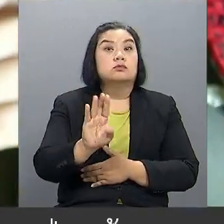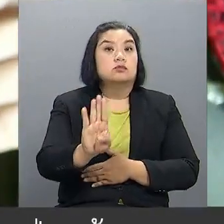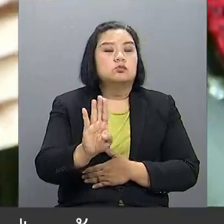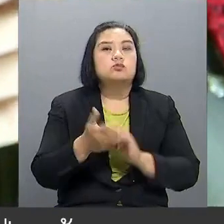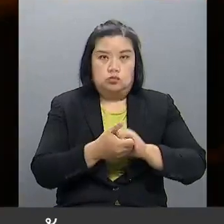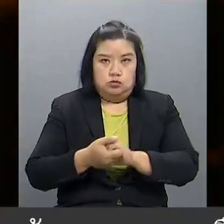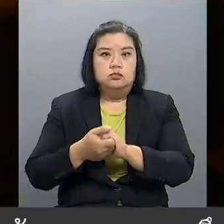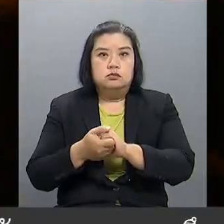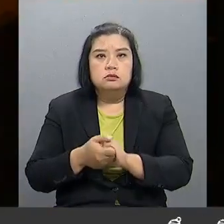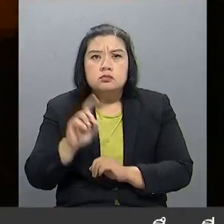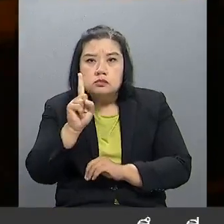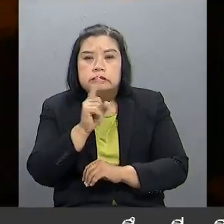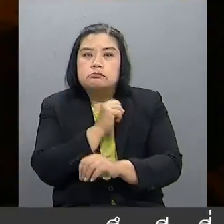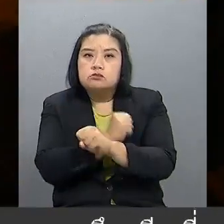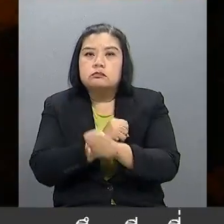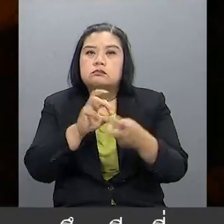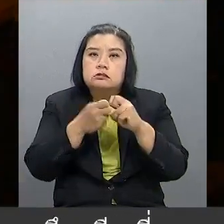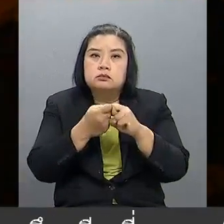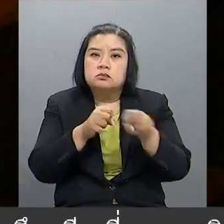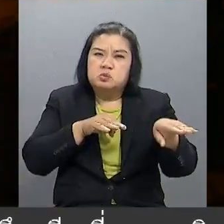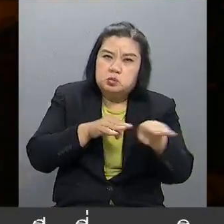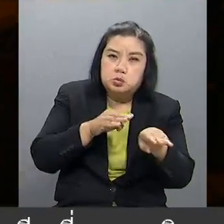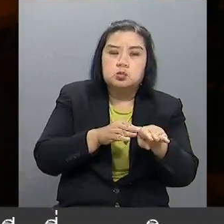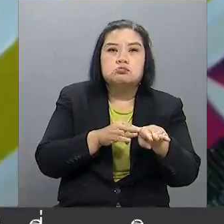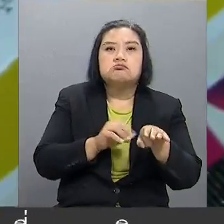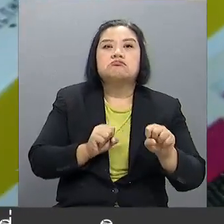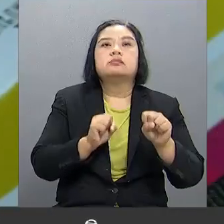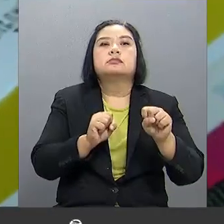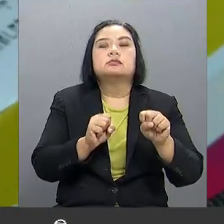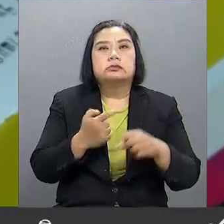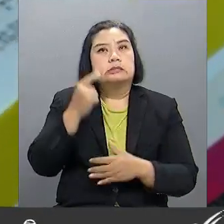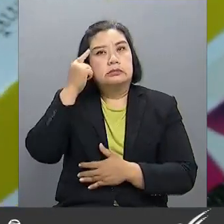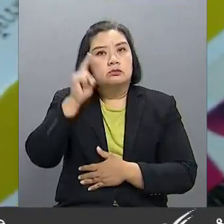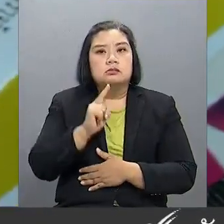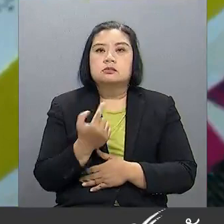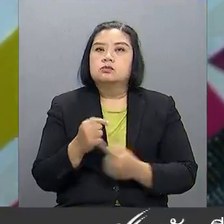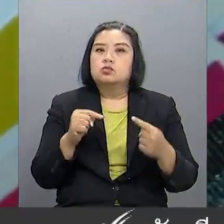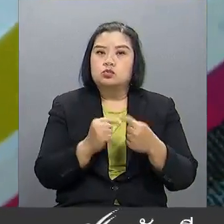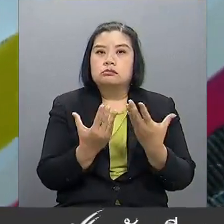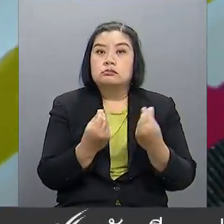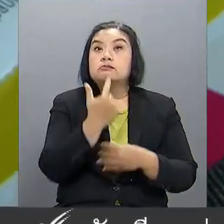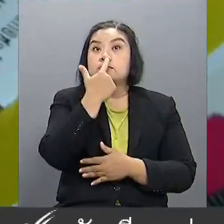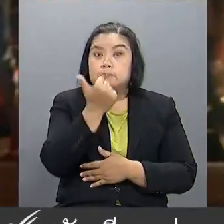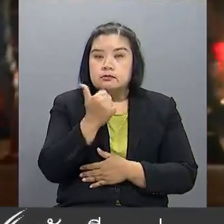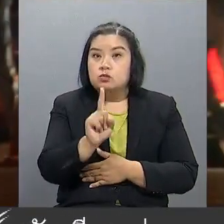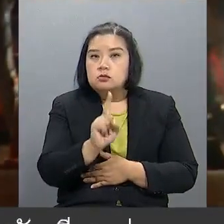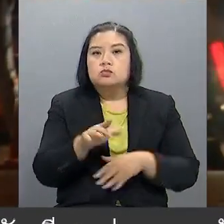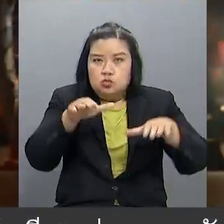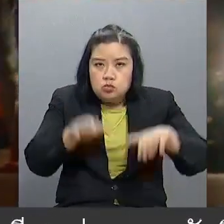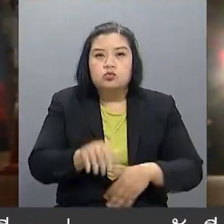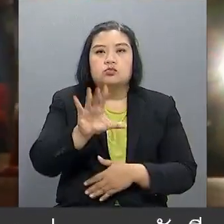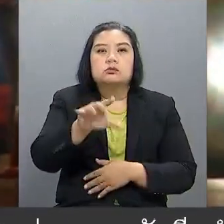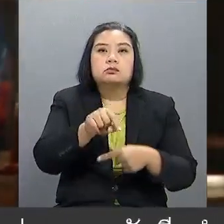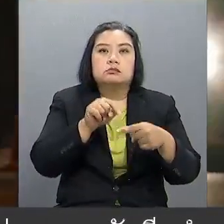ในการเกิดอุบัติเหตุทางถนนให้มากที่สุดและตั้งเป้ามีพื้นที่สีแดงจะต้องลดไม่น้อยกว่าร้อยละ 5จากสถิติย้อนหลัง